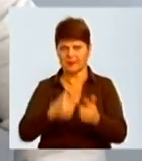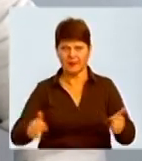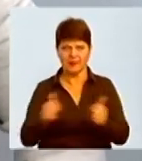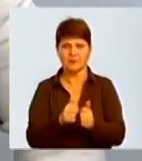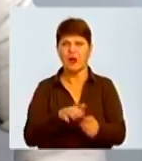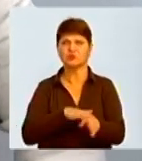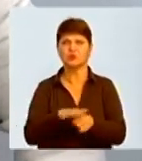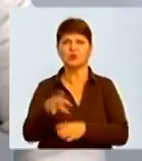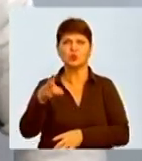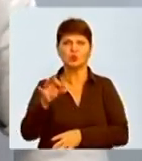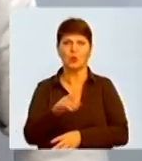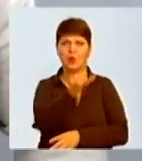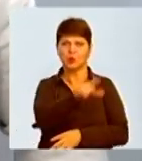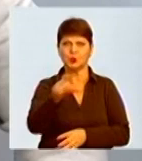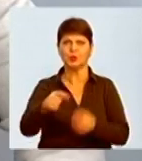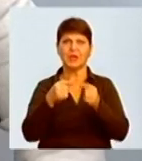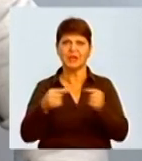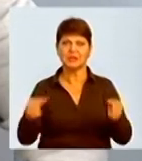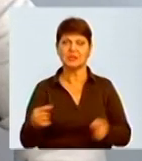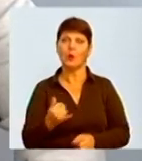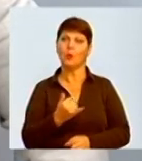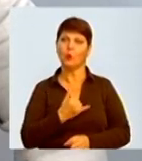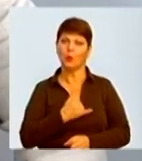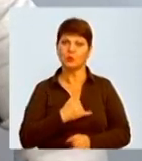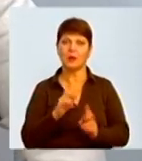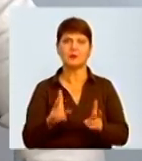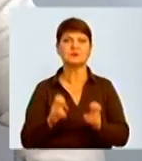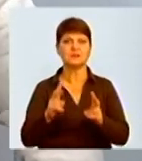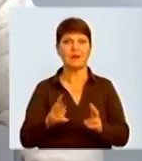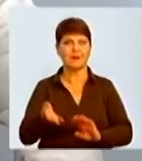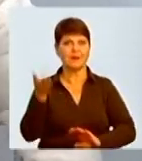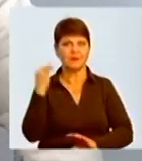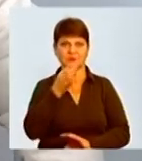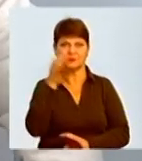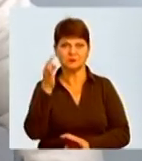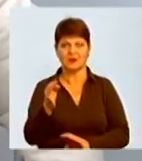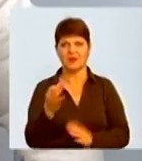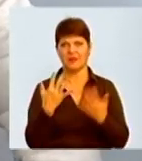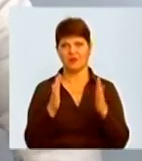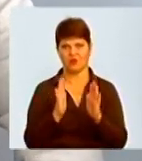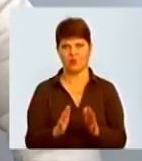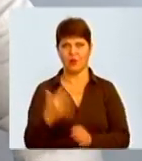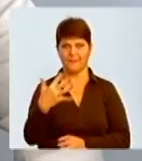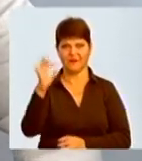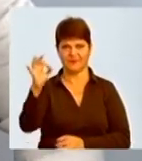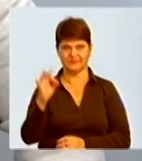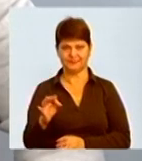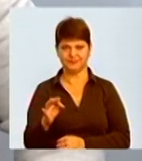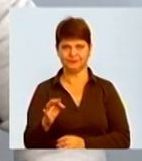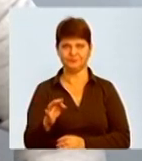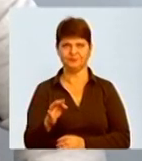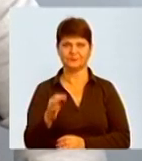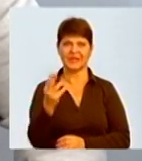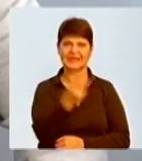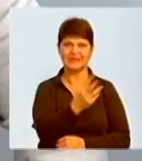різні. У нас, як ми вже вище казали, це становить лише 5%, тобто третя, четверта стадія